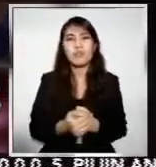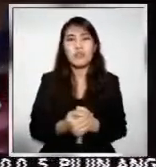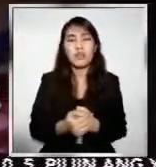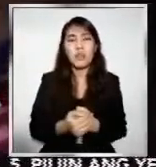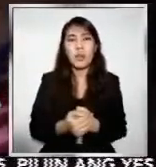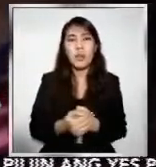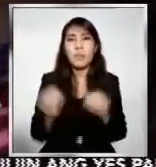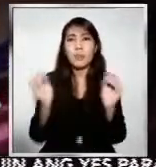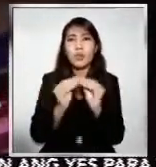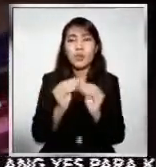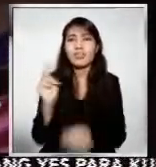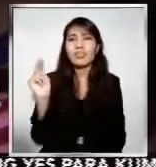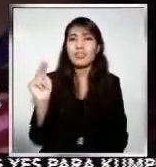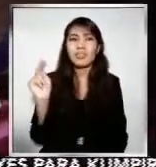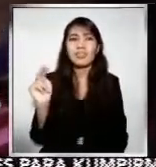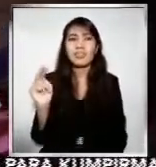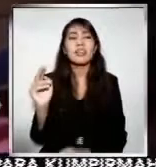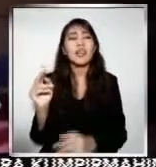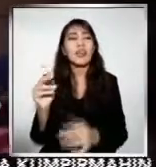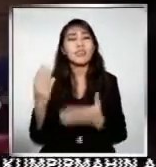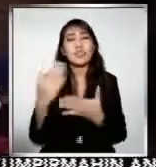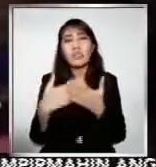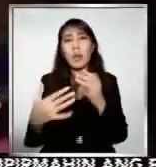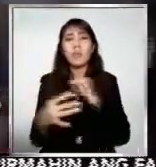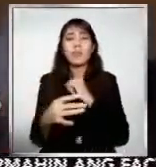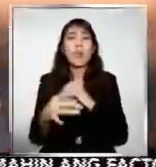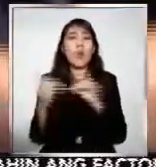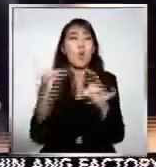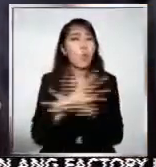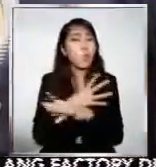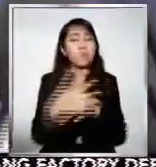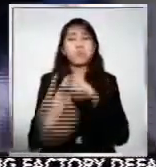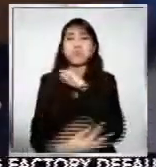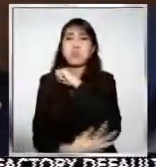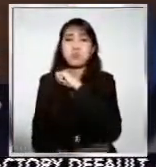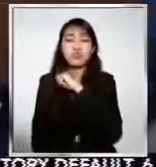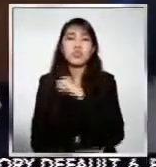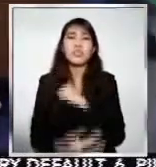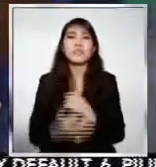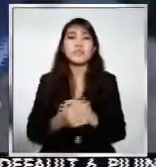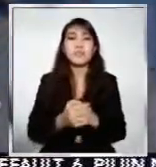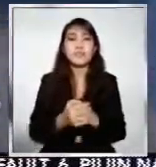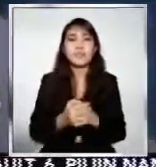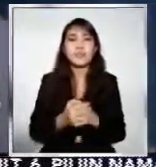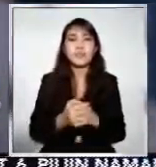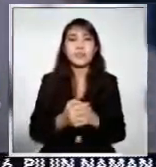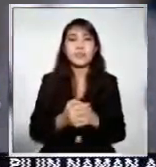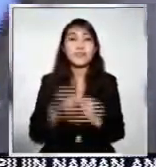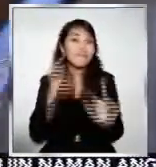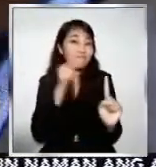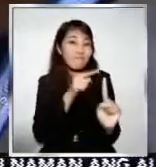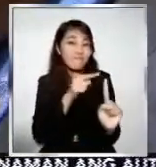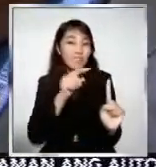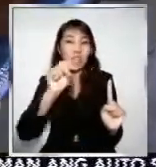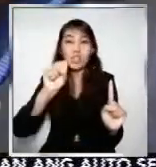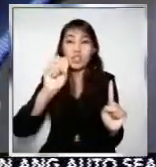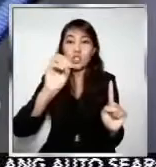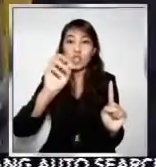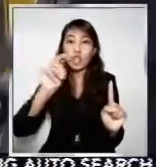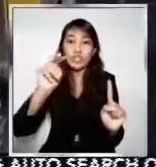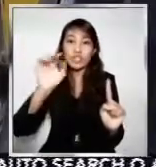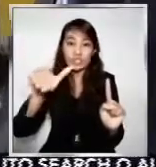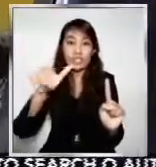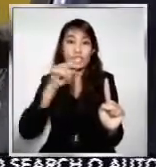lang na hindi sila nakakakuha. Kasama sa nagsoli ng ayuda si Mang Sunny, isang driver at part-time barangay